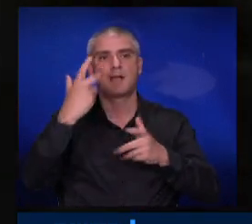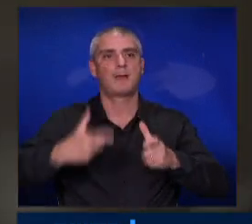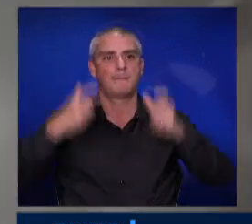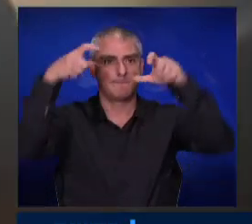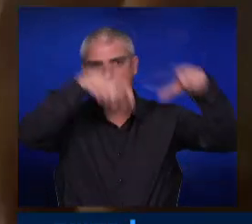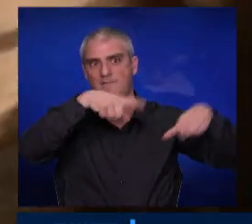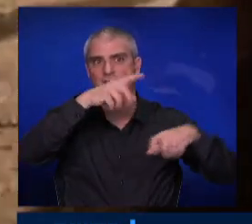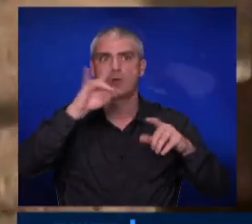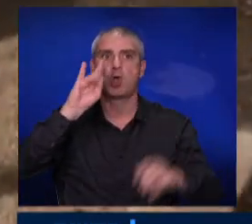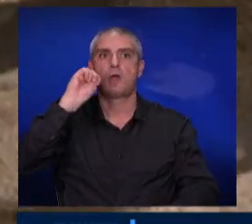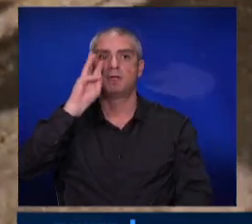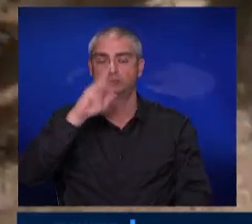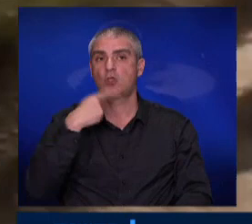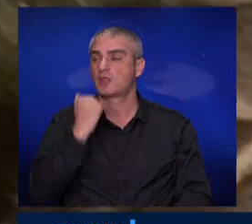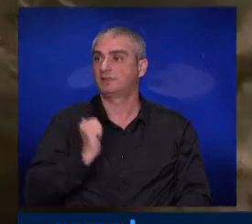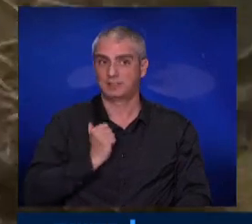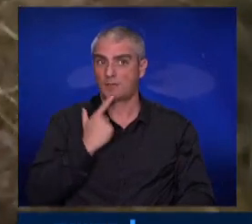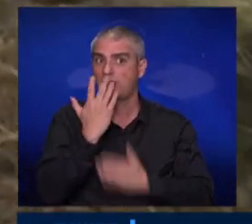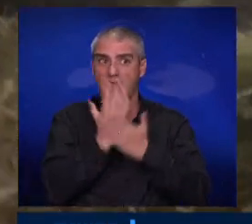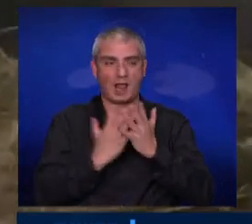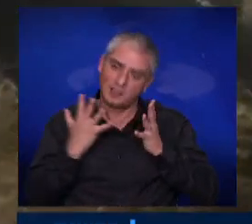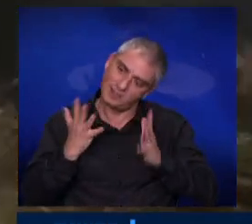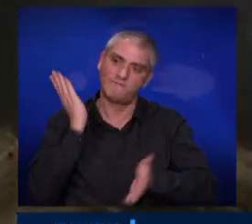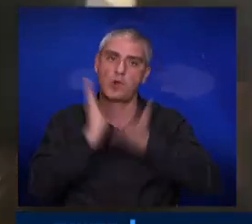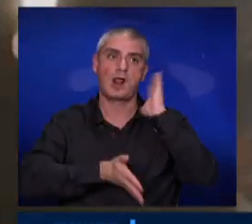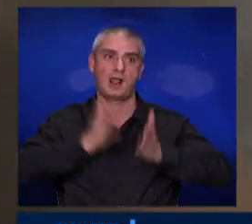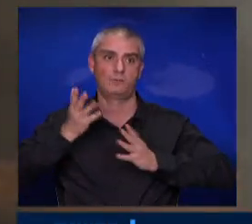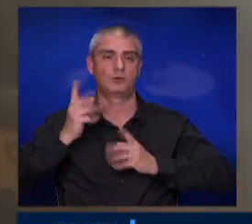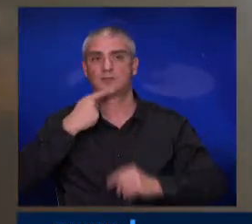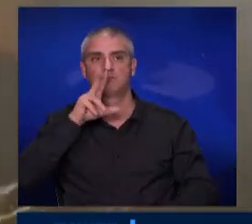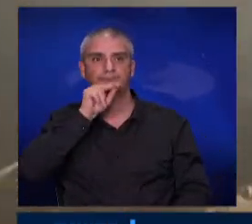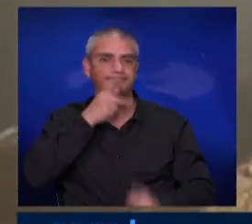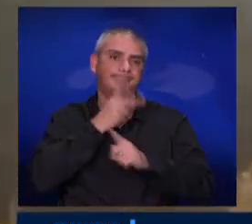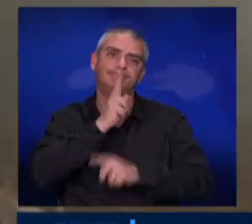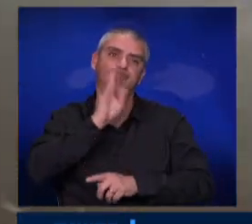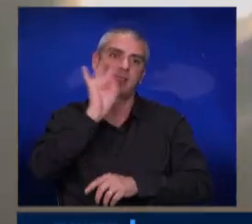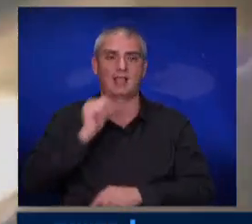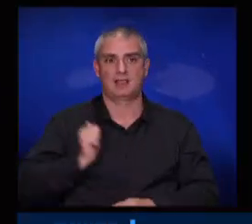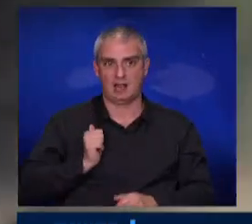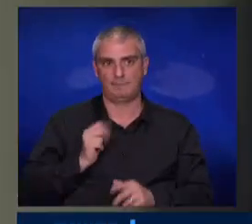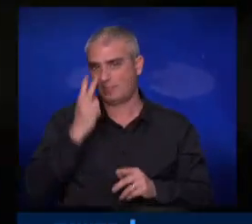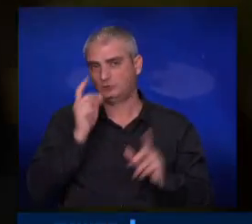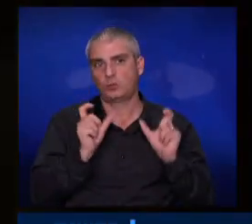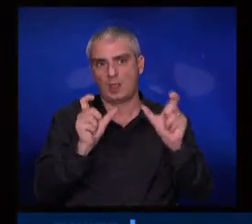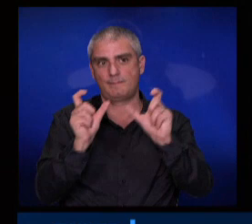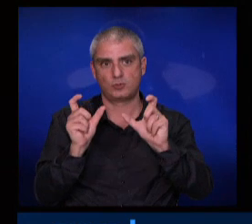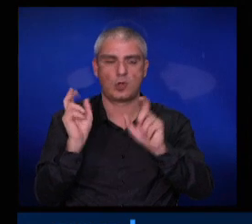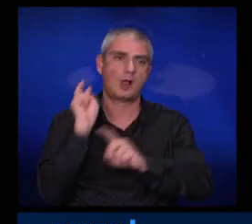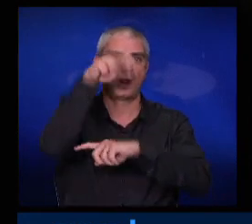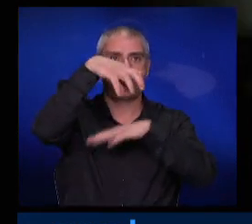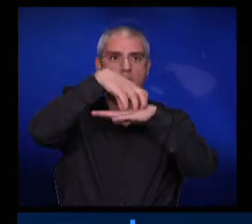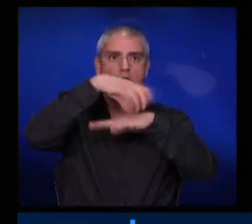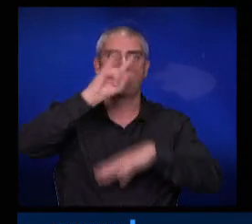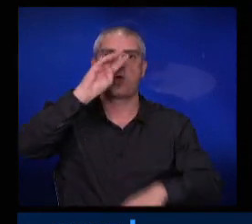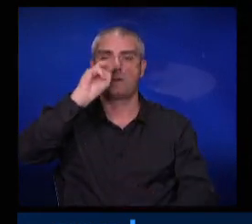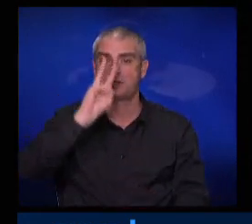בחומש. בדובר צה"ל אמרו כי חלקם תקפו באלימות פיזית ומילולית את הכוחות שניסו למנוע מהם לעלות לחומש.